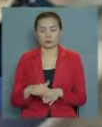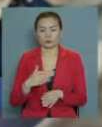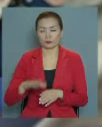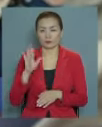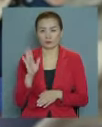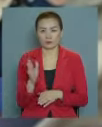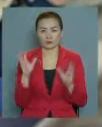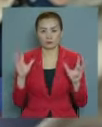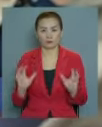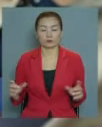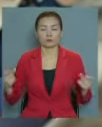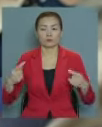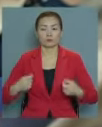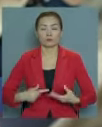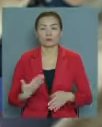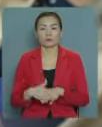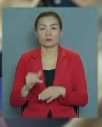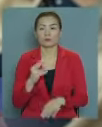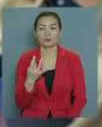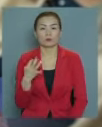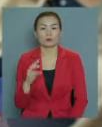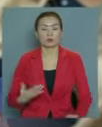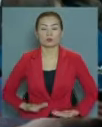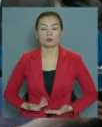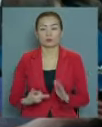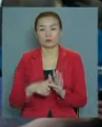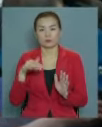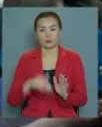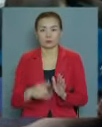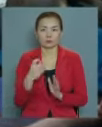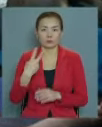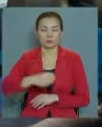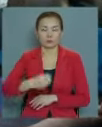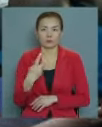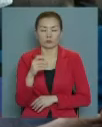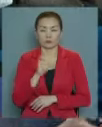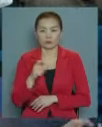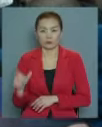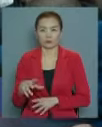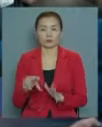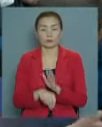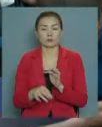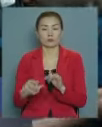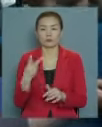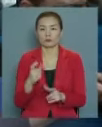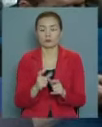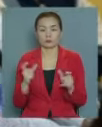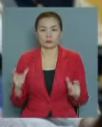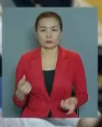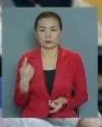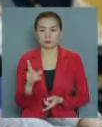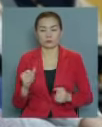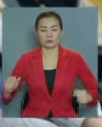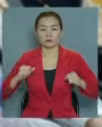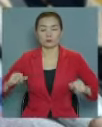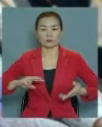в рамках закона. В поселке Жаңағаратон проживает 7112 человек. Здесь действуют две школы, один